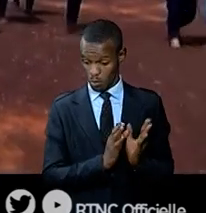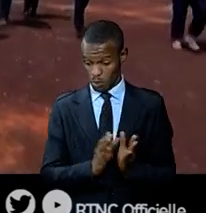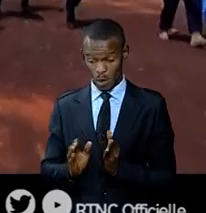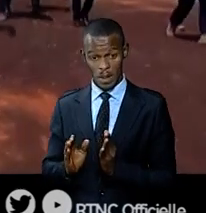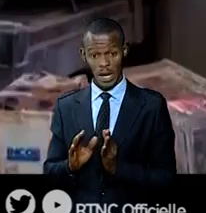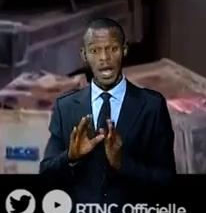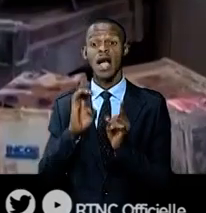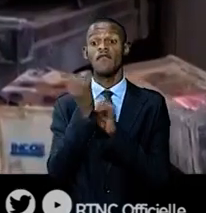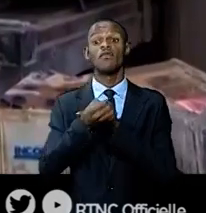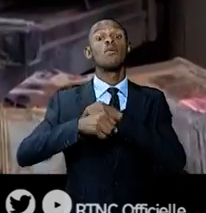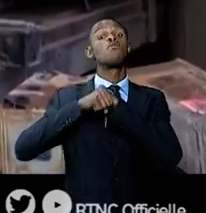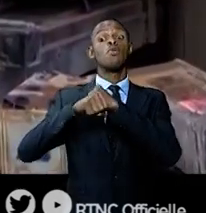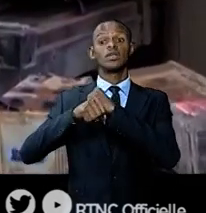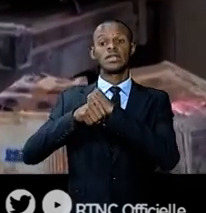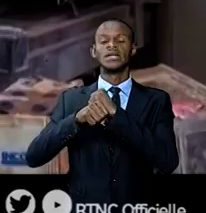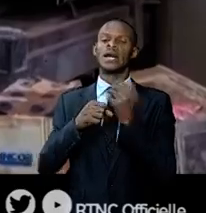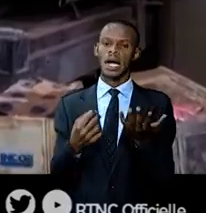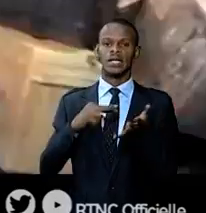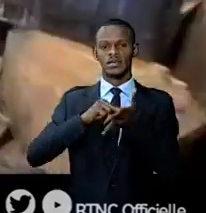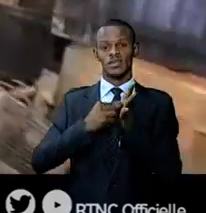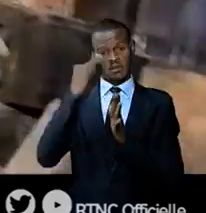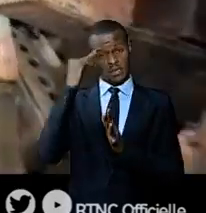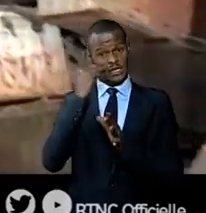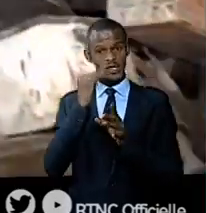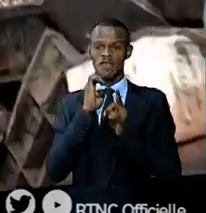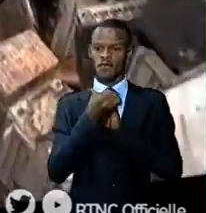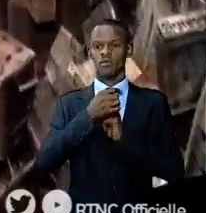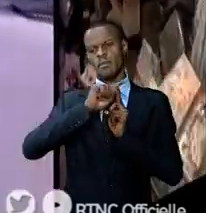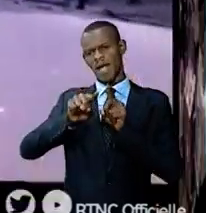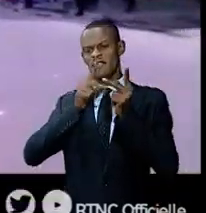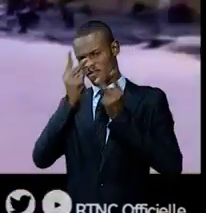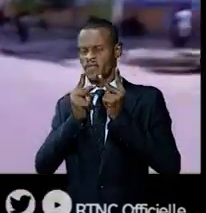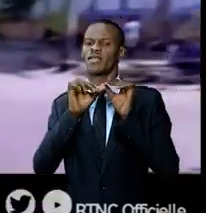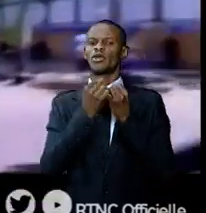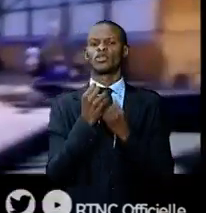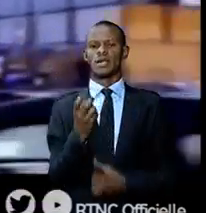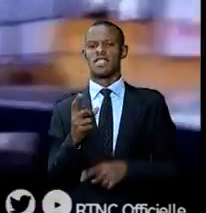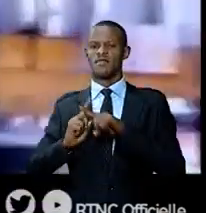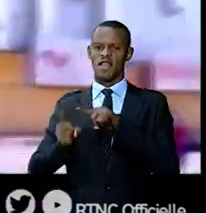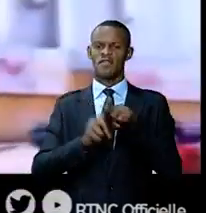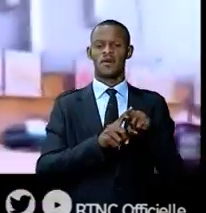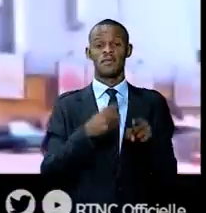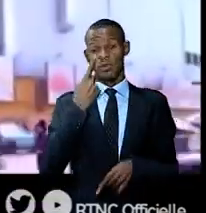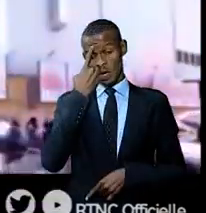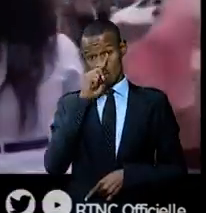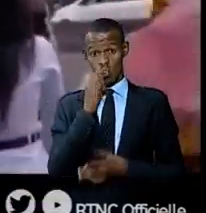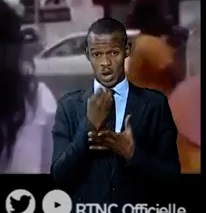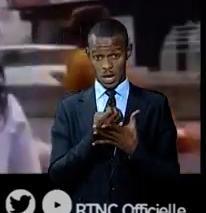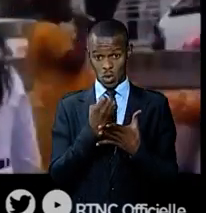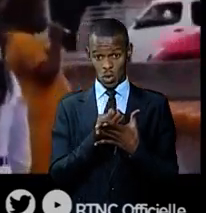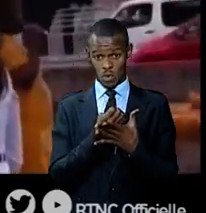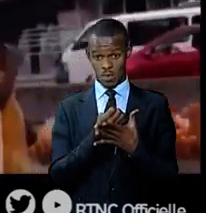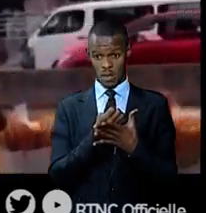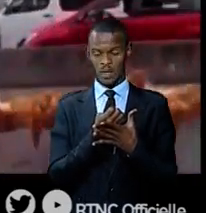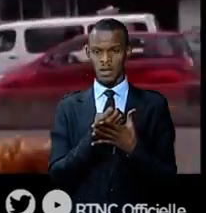la visite du ministre de l'Environnement dans leurs installations. Dans les secteurs de l'économie, la boulangerie Pain Victoire a